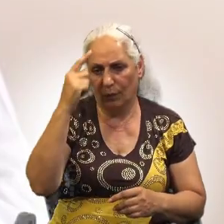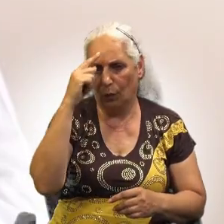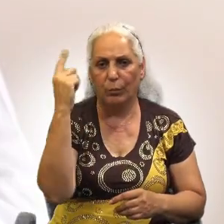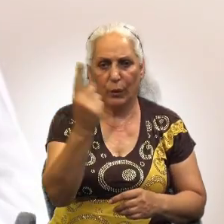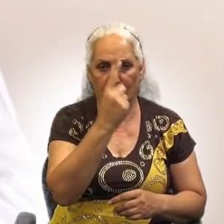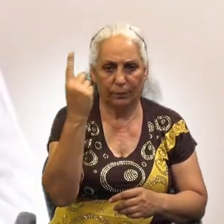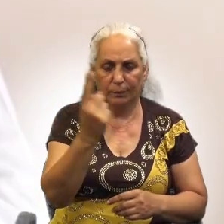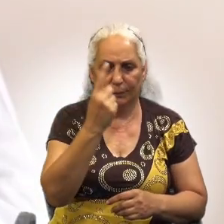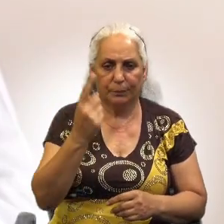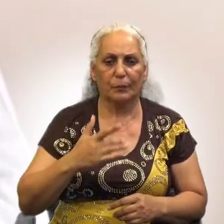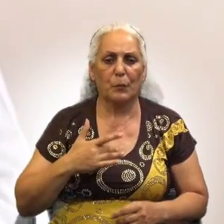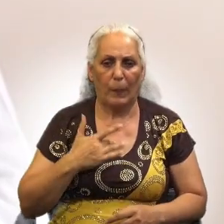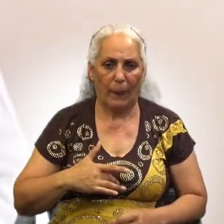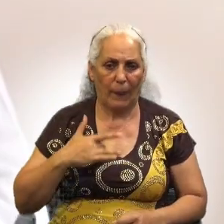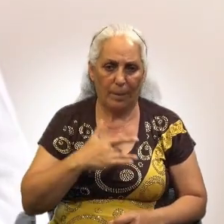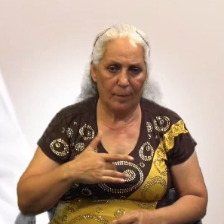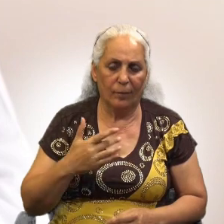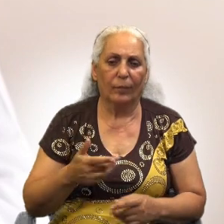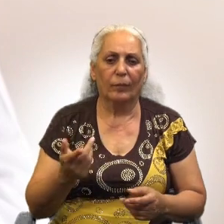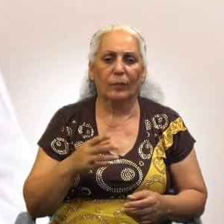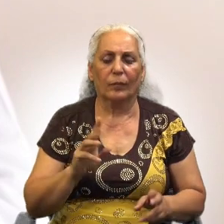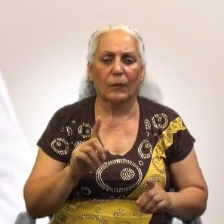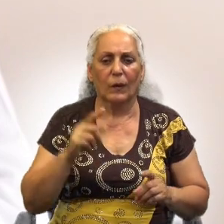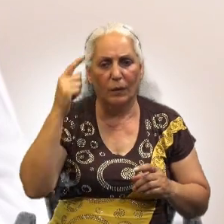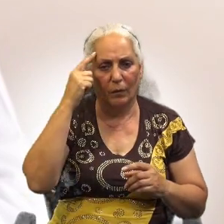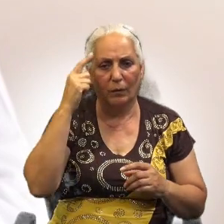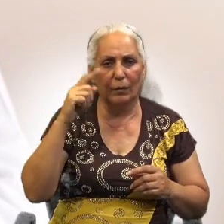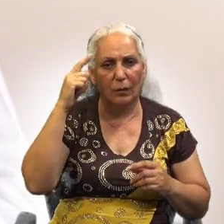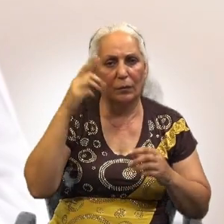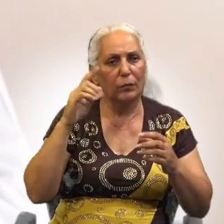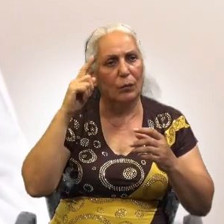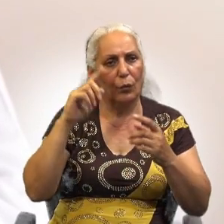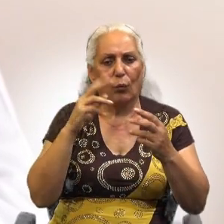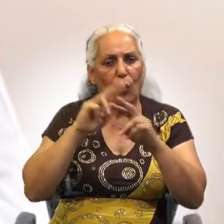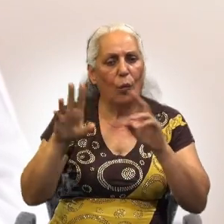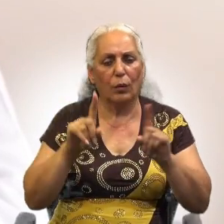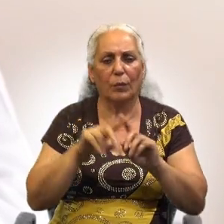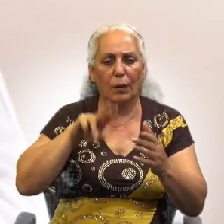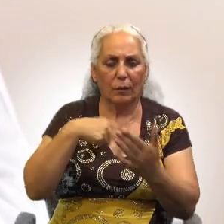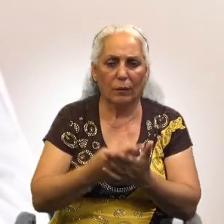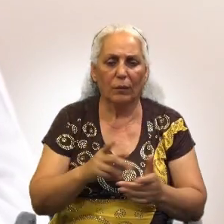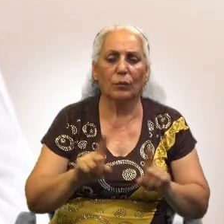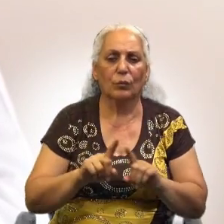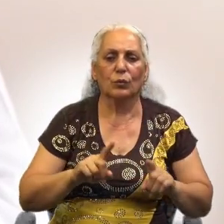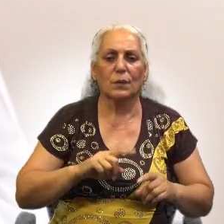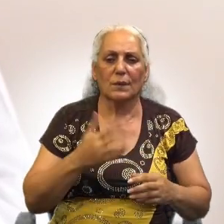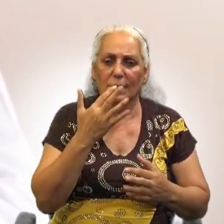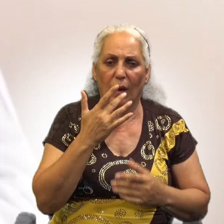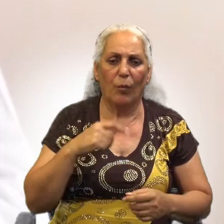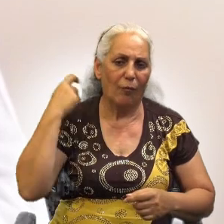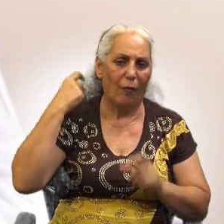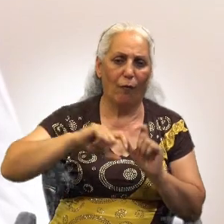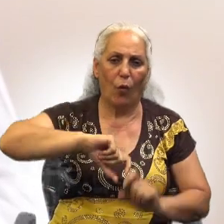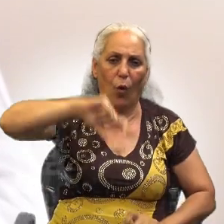գլխապտույտ, սրտխառնոց, փսխումներ, գիտակցության կորուստինոպաններ, ցավեր ողնաշարի տարբեր